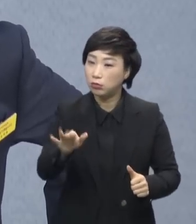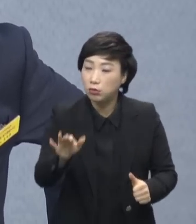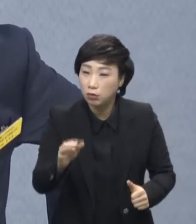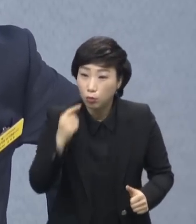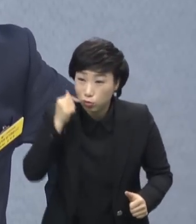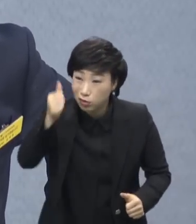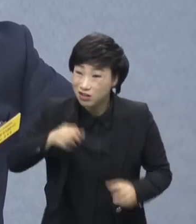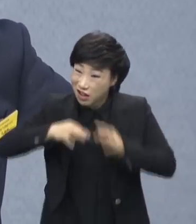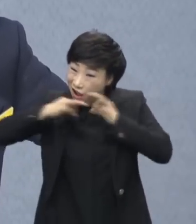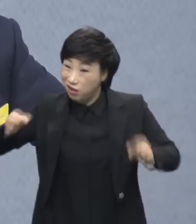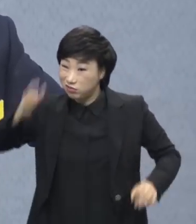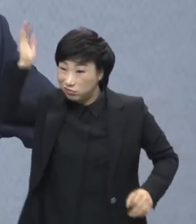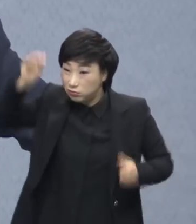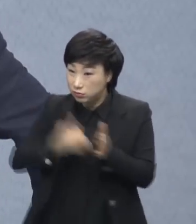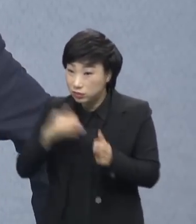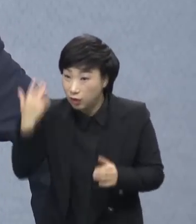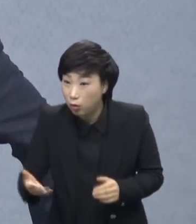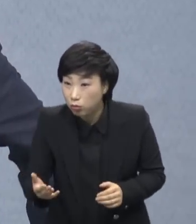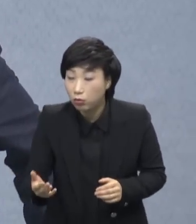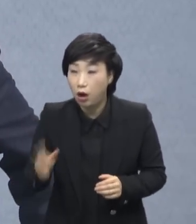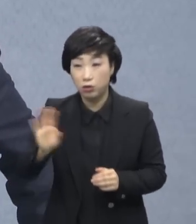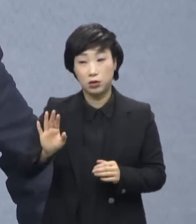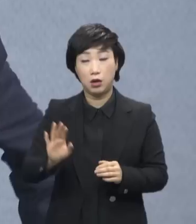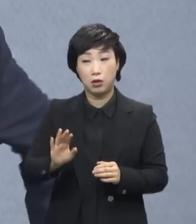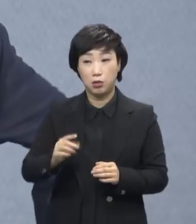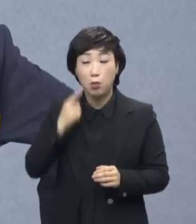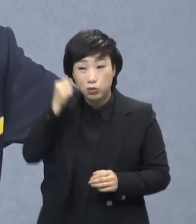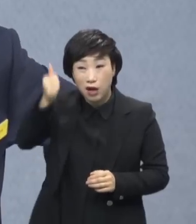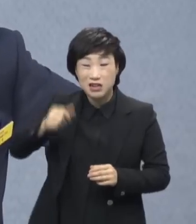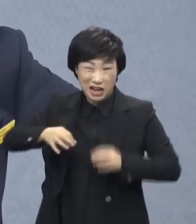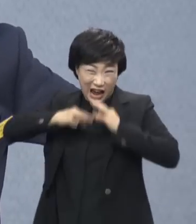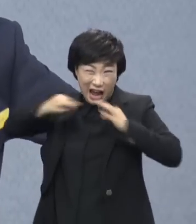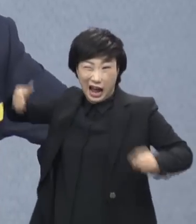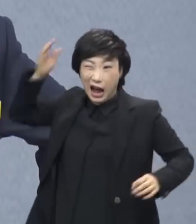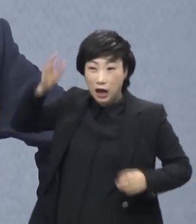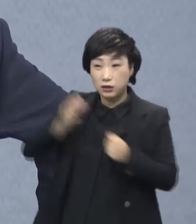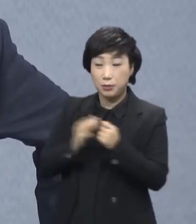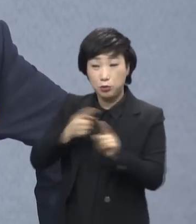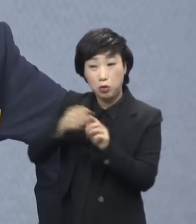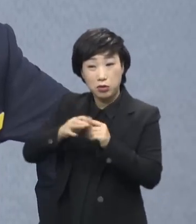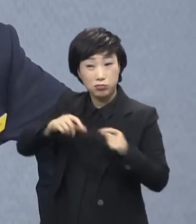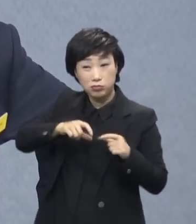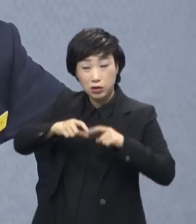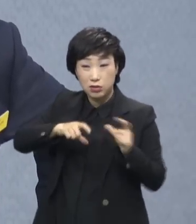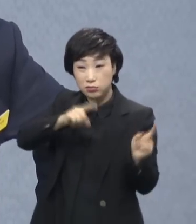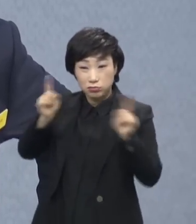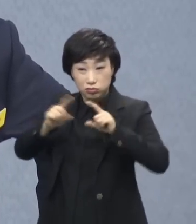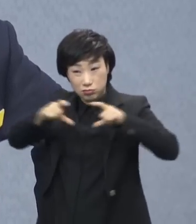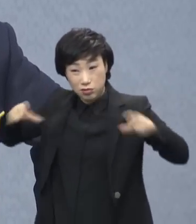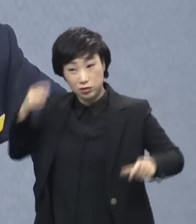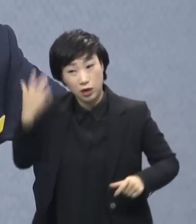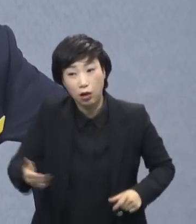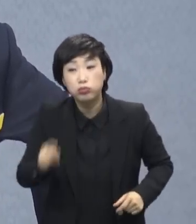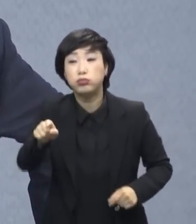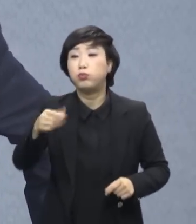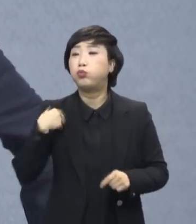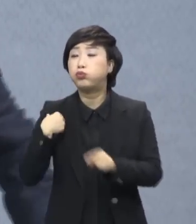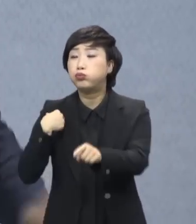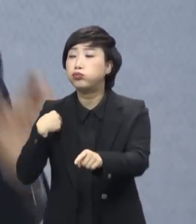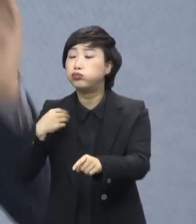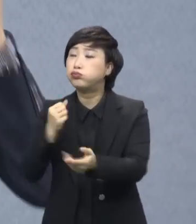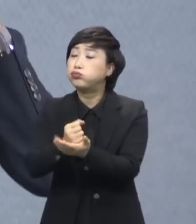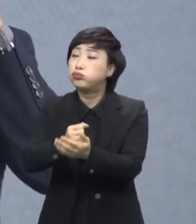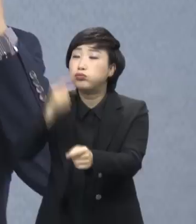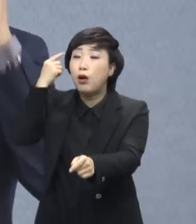질러요? 소리만 질러서 우리 교회가 이렇게 부흥이 되겠어요? 어찌 그런 말씀을 알지도 못하고 하십니까?